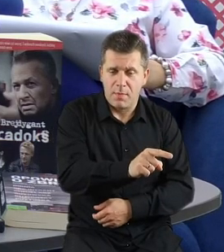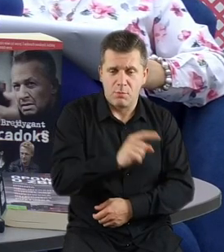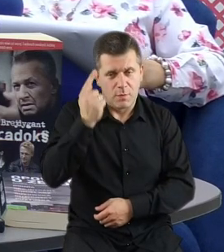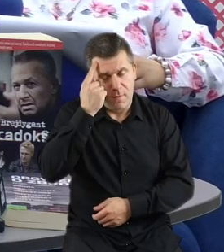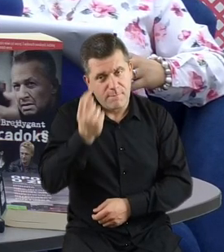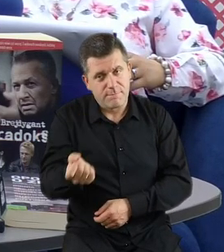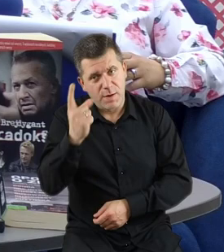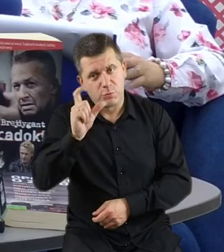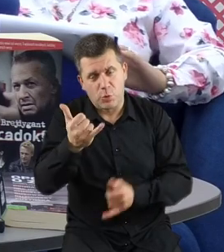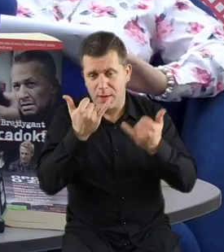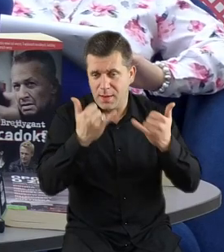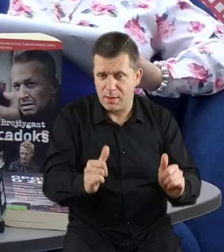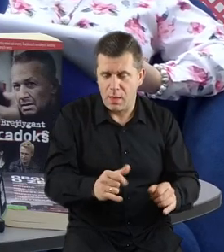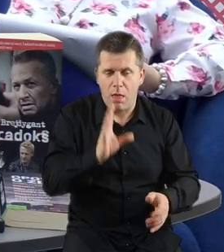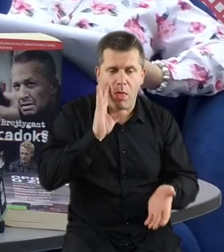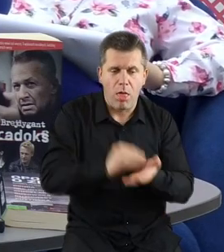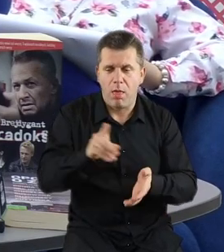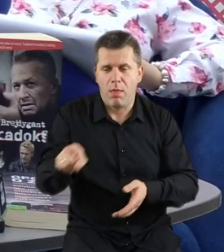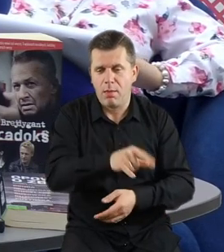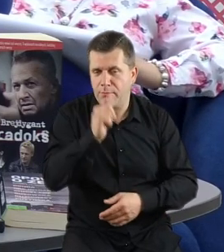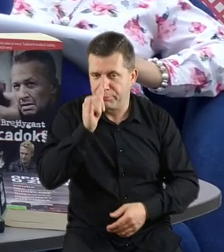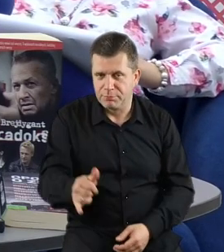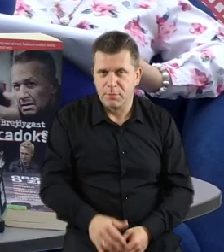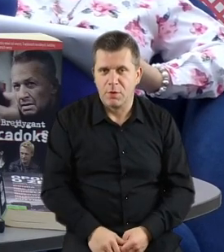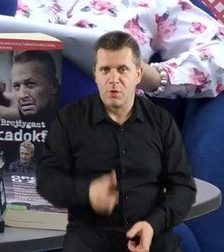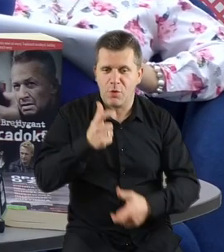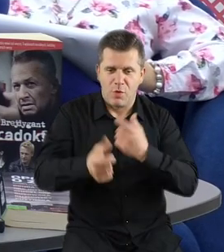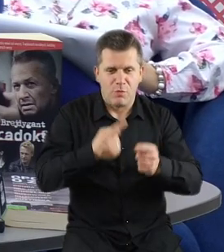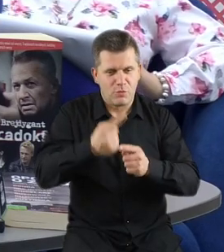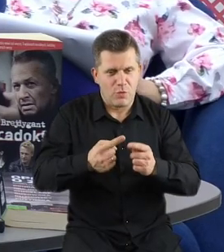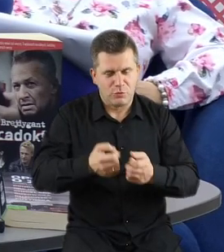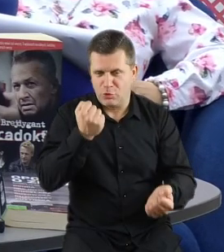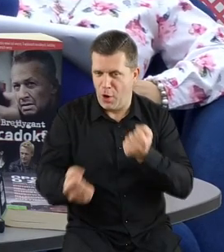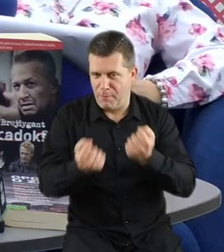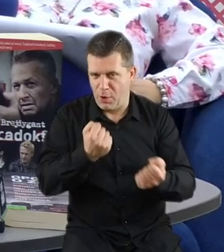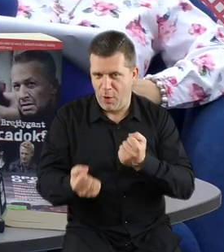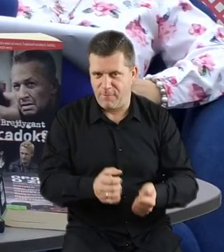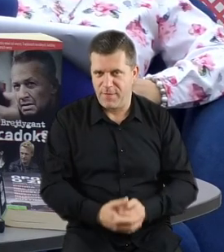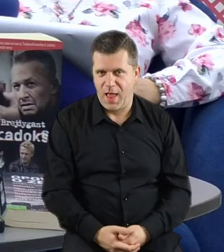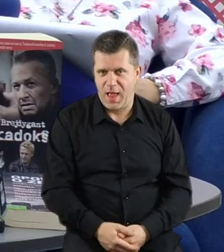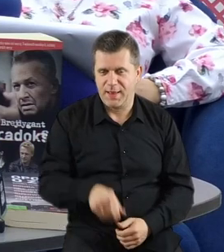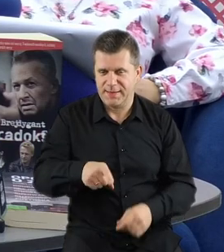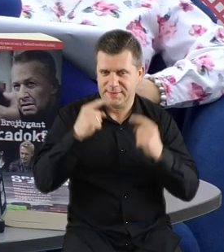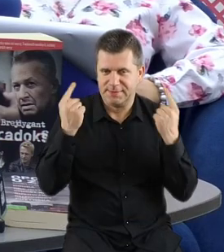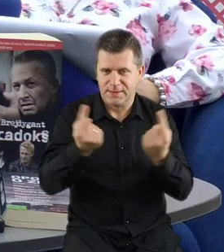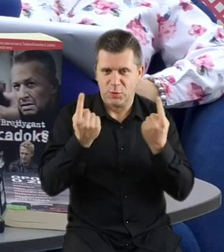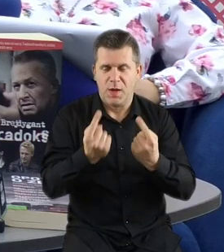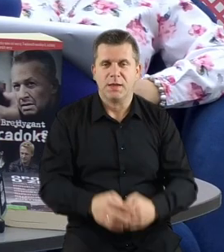muszę wymyślić coś innego, bo już to zużyłem tu. No robią się takie dosyć skomplikowane z tego